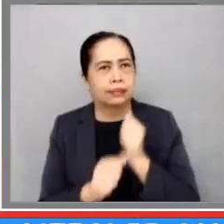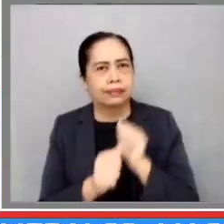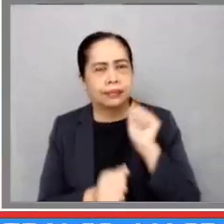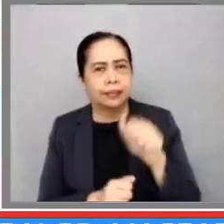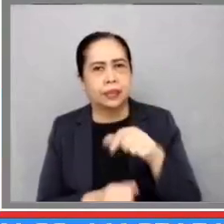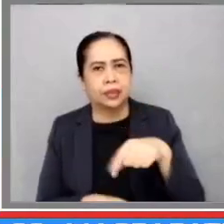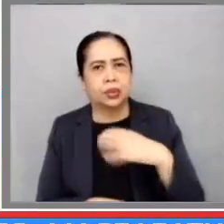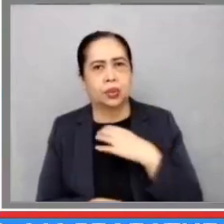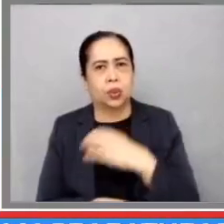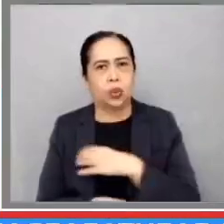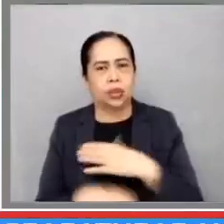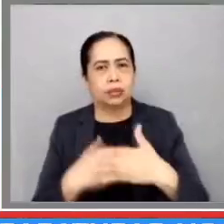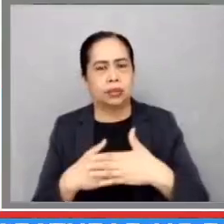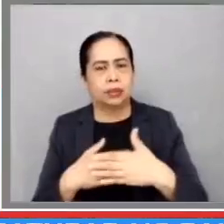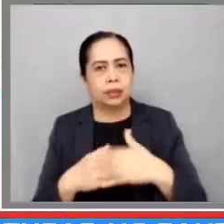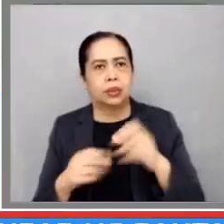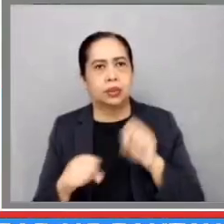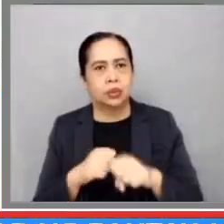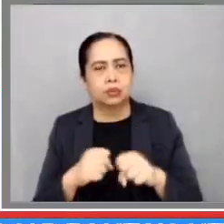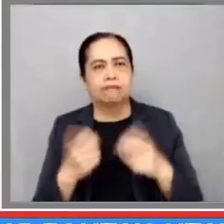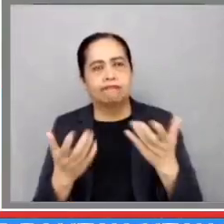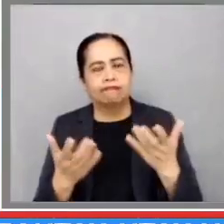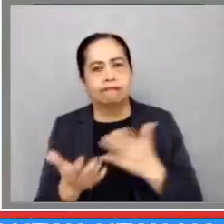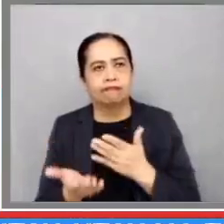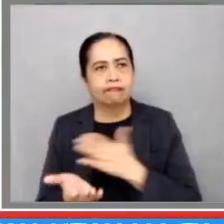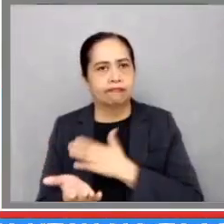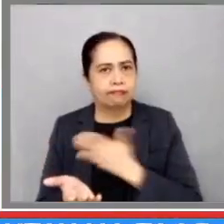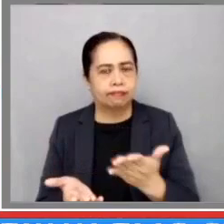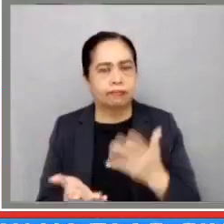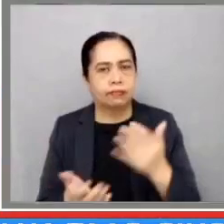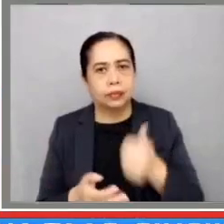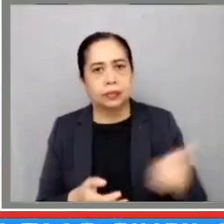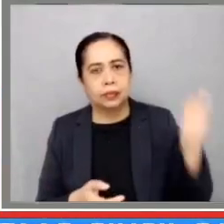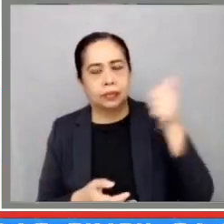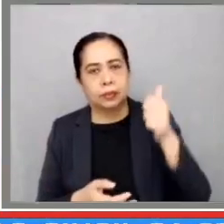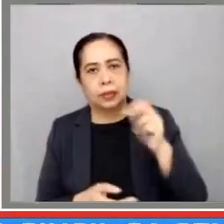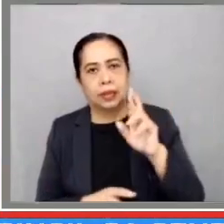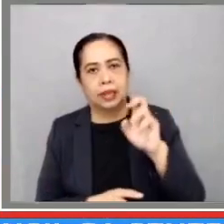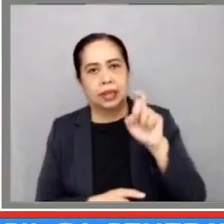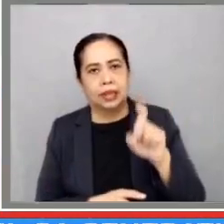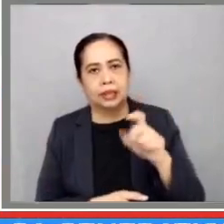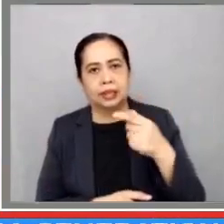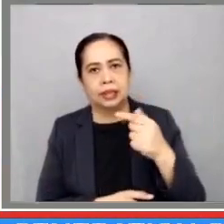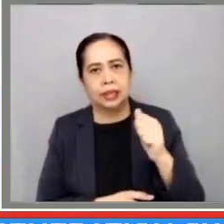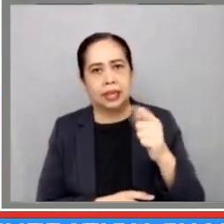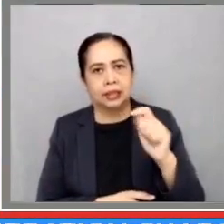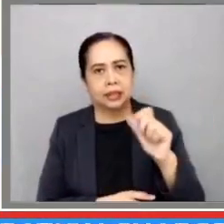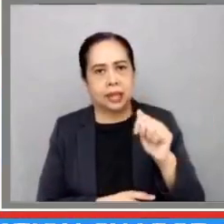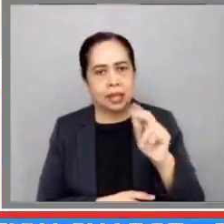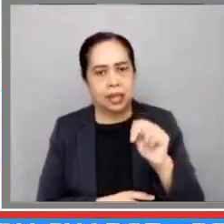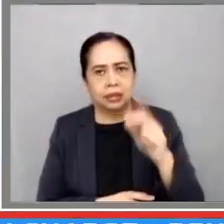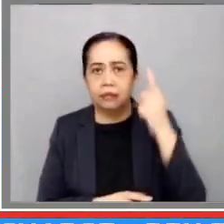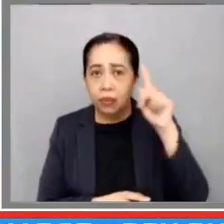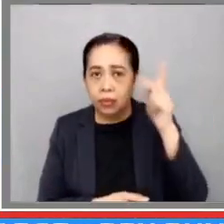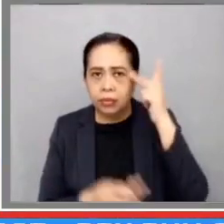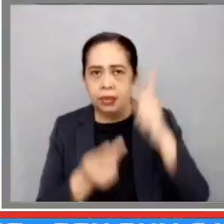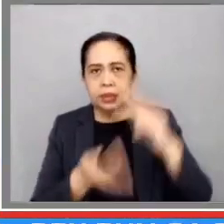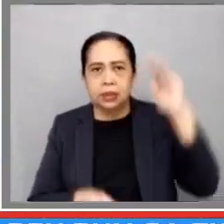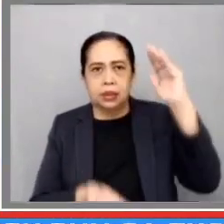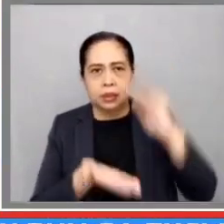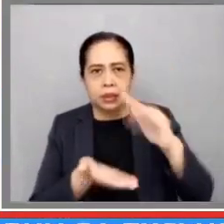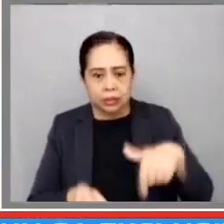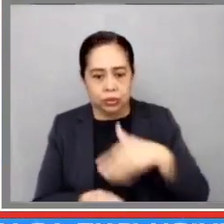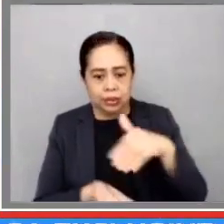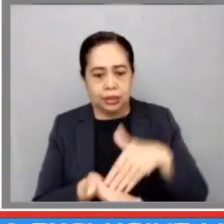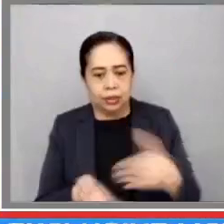Congress. Ano? Ito po inisiyatibo ng ating kalihim, Secretary Rex Gatjalian. Nang sa ganun, ano po, madi-congest itong central office